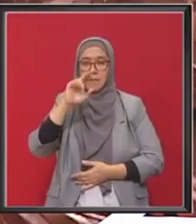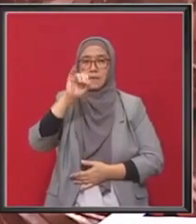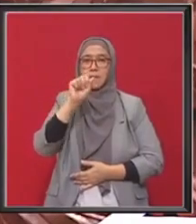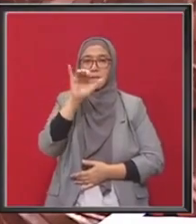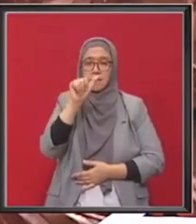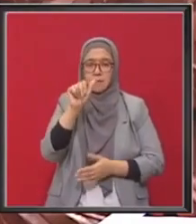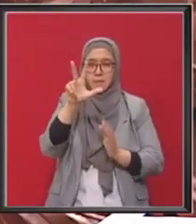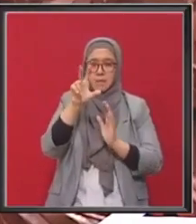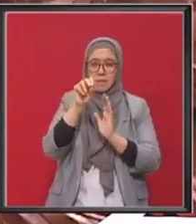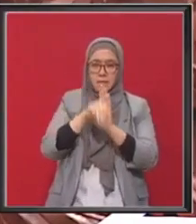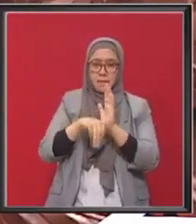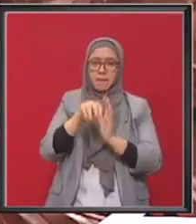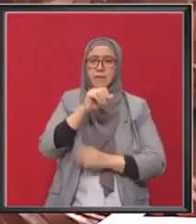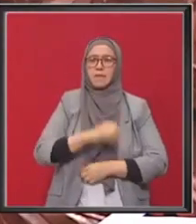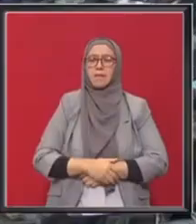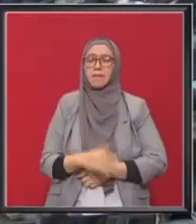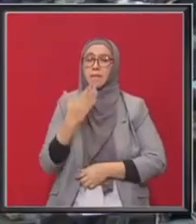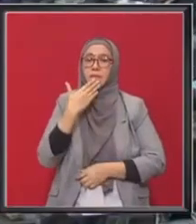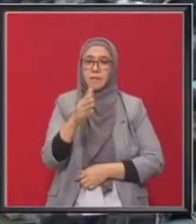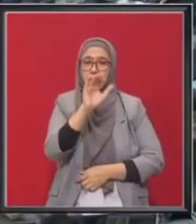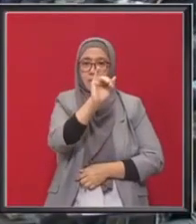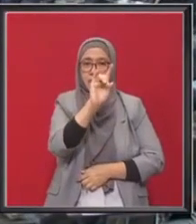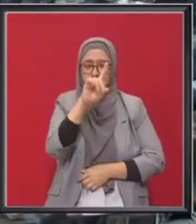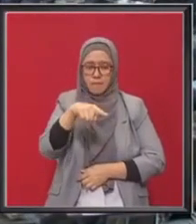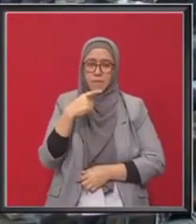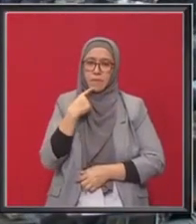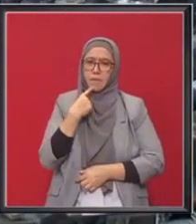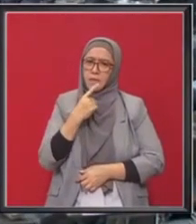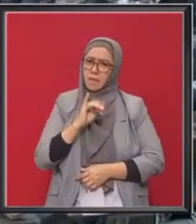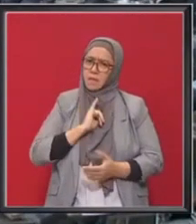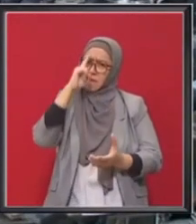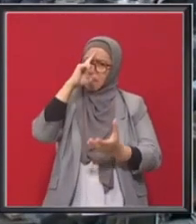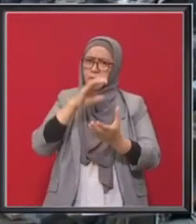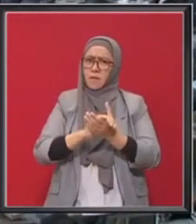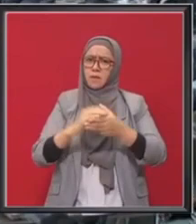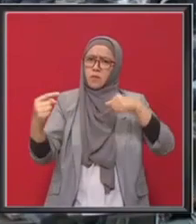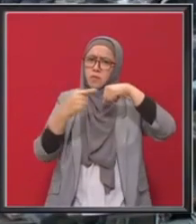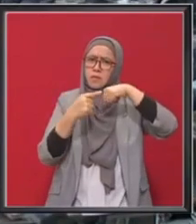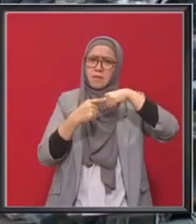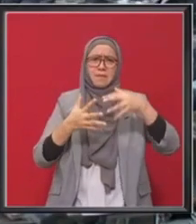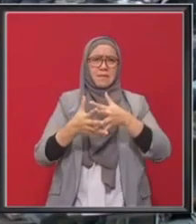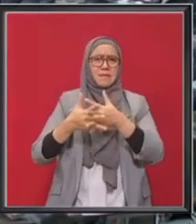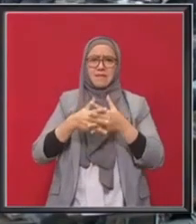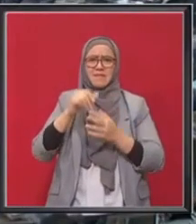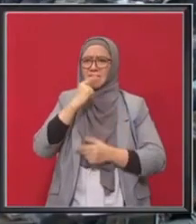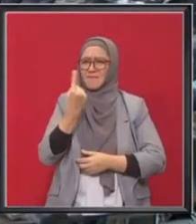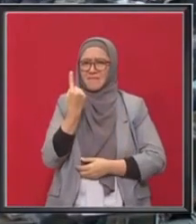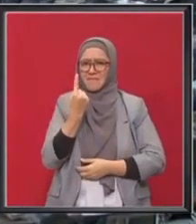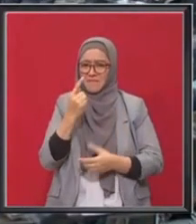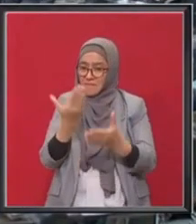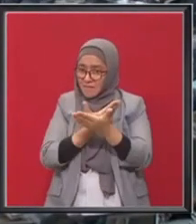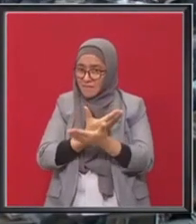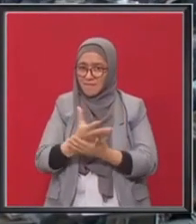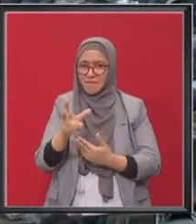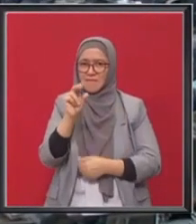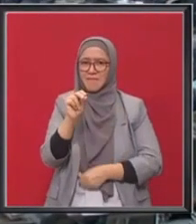betul nyamuk free saya percaya bahwa tuduhan Amerika Serikat ini betul yang baru malah